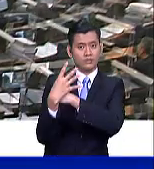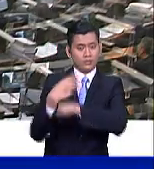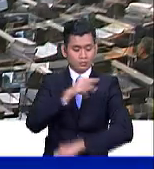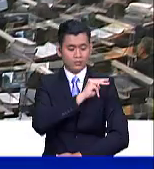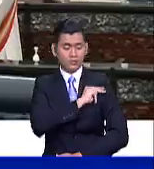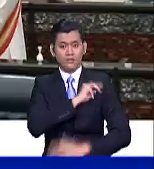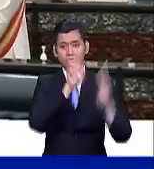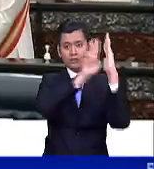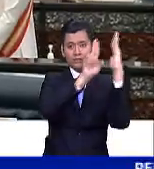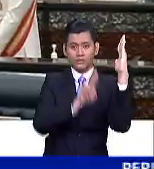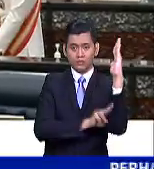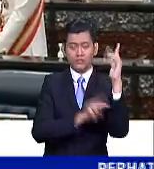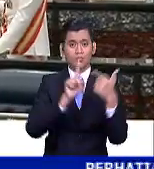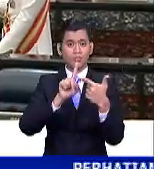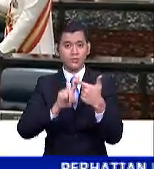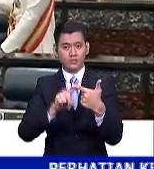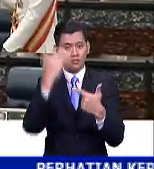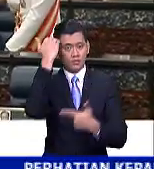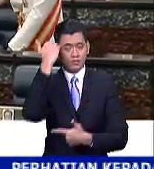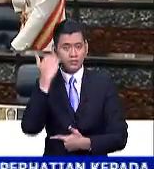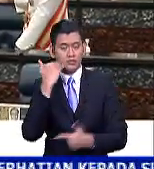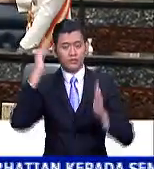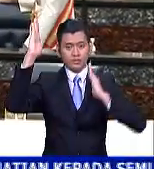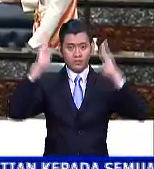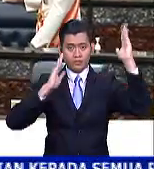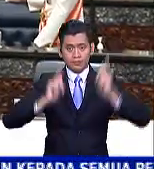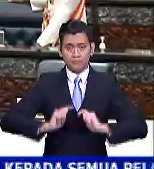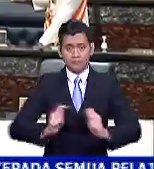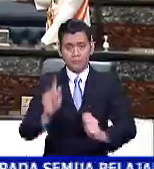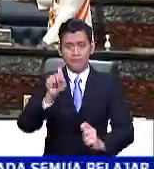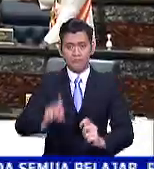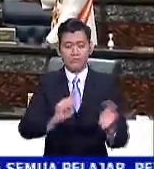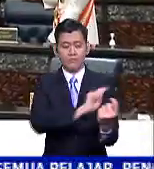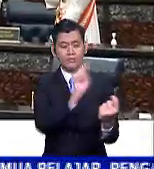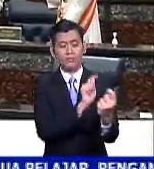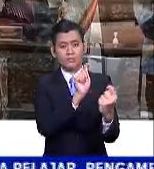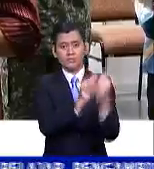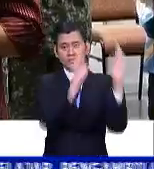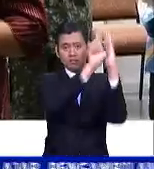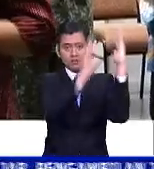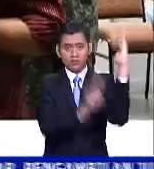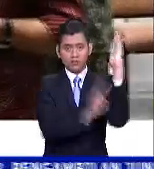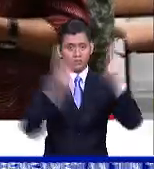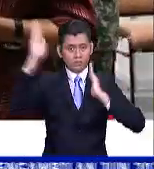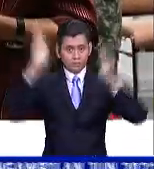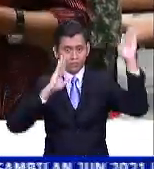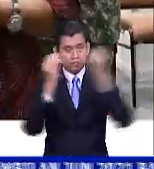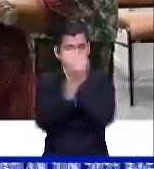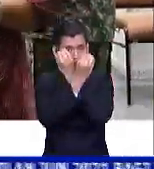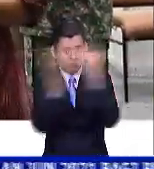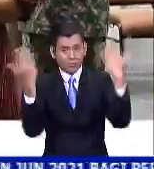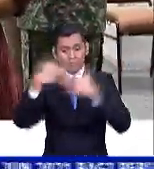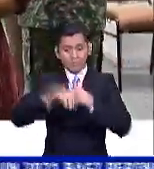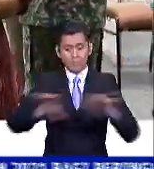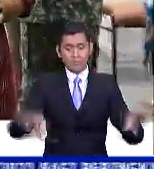oleh Peguam Negara supaya tindakan beliau dan kerajaan selari dengan Perlembagaan Persekutuan. Beliau bercakap demikian selepas